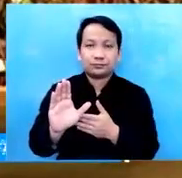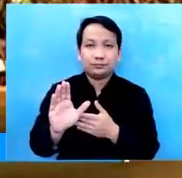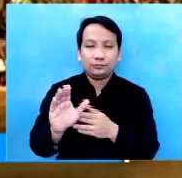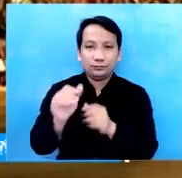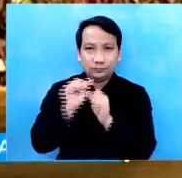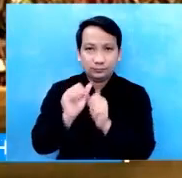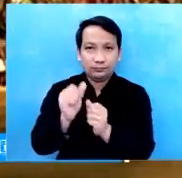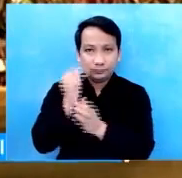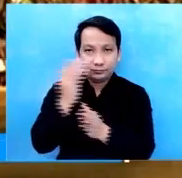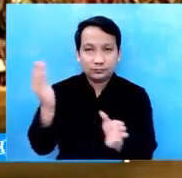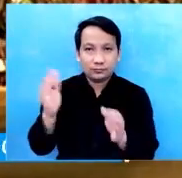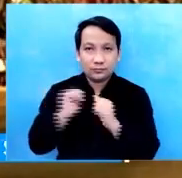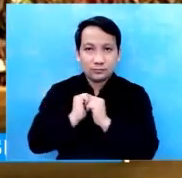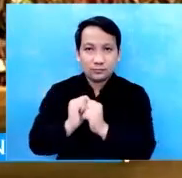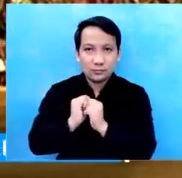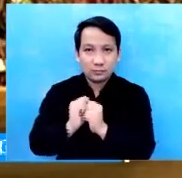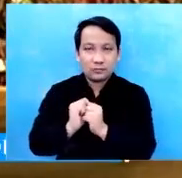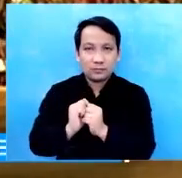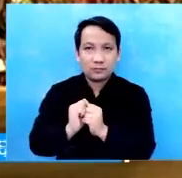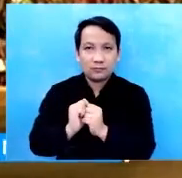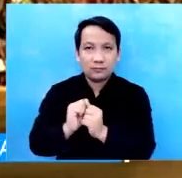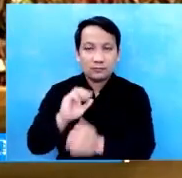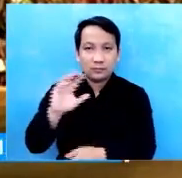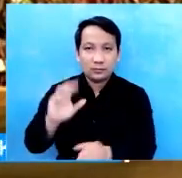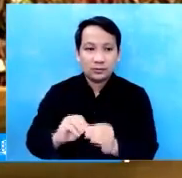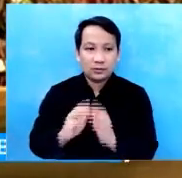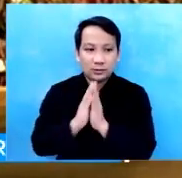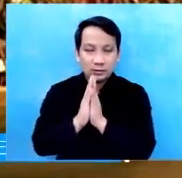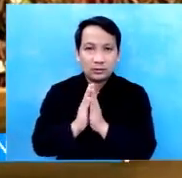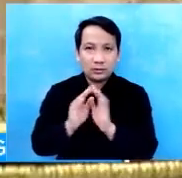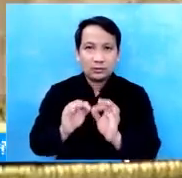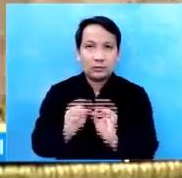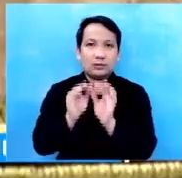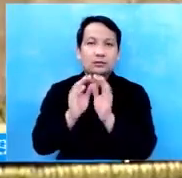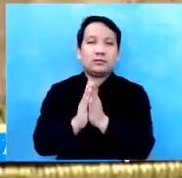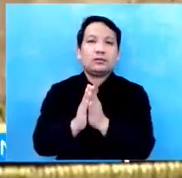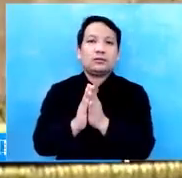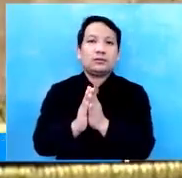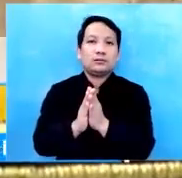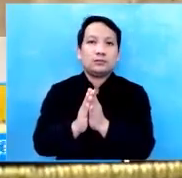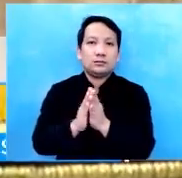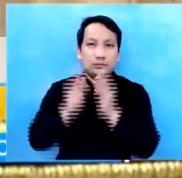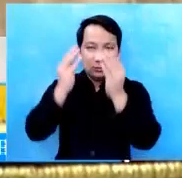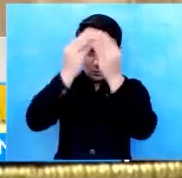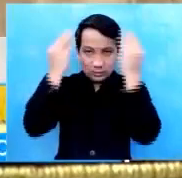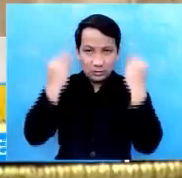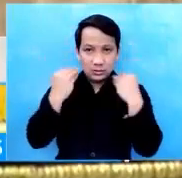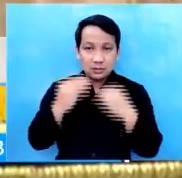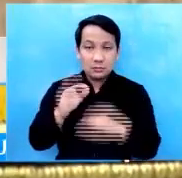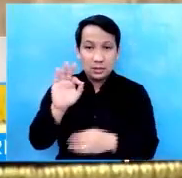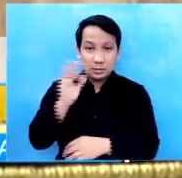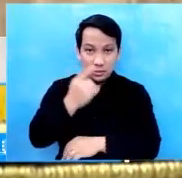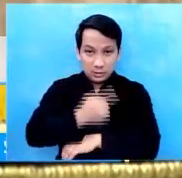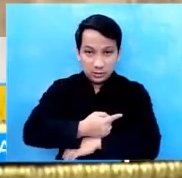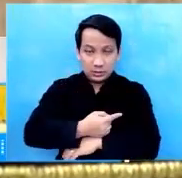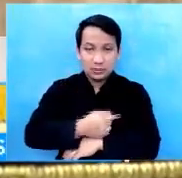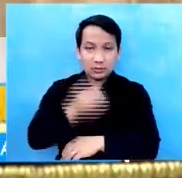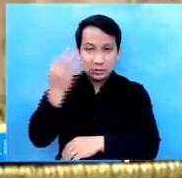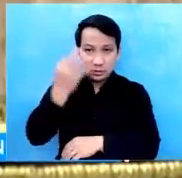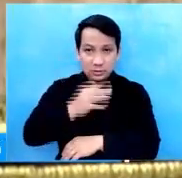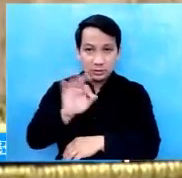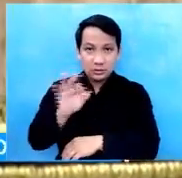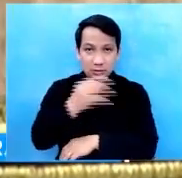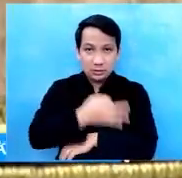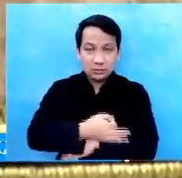natin kasama ng mahal na Birheng Maria. Dahil yung siyam na araw